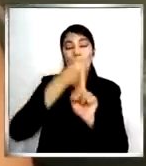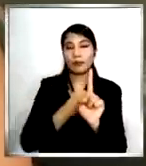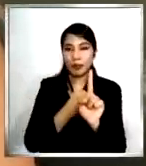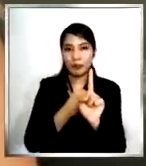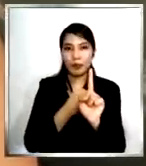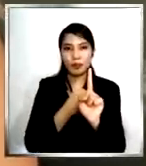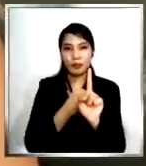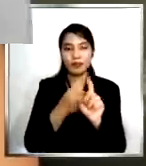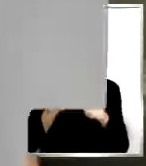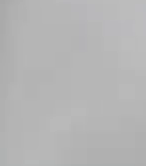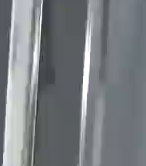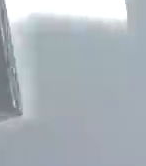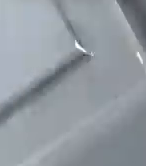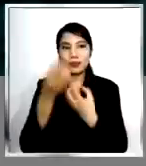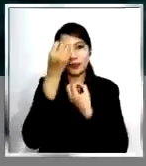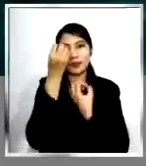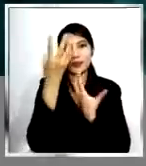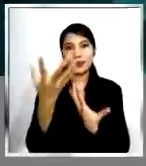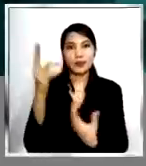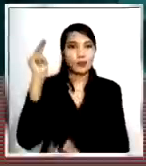ni Nelson Canlas.